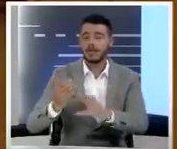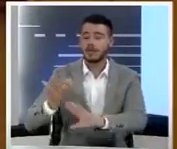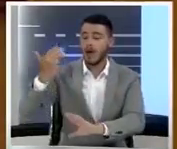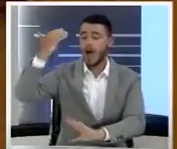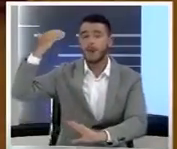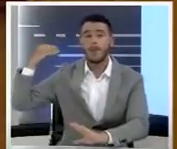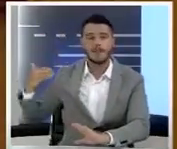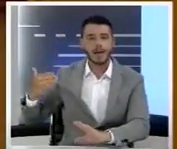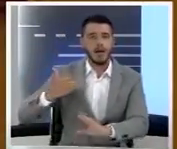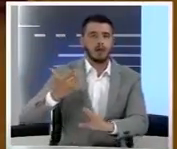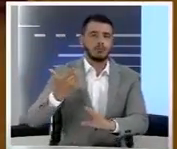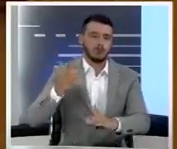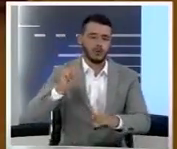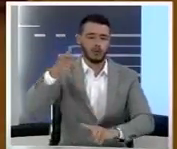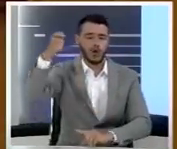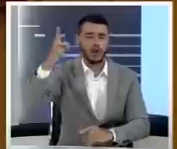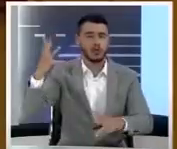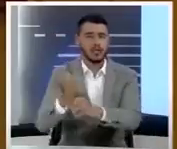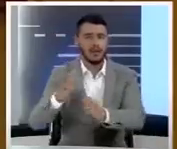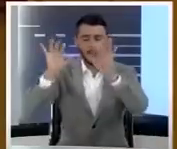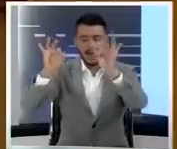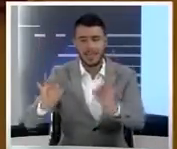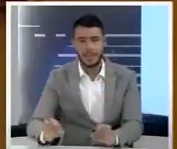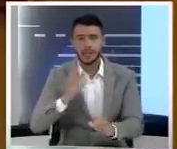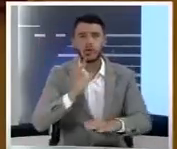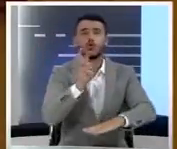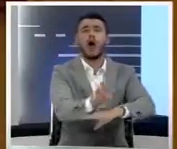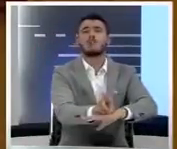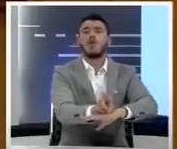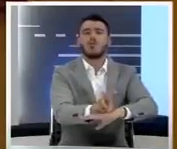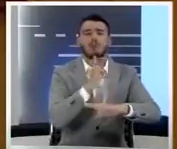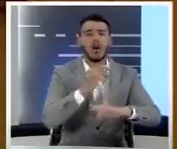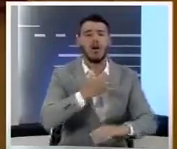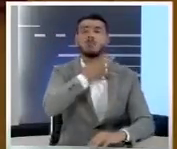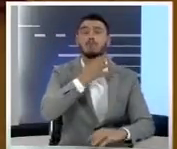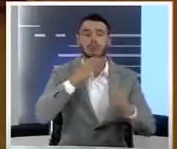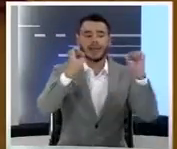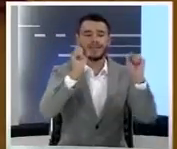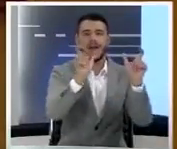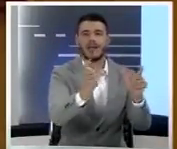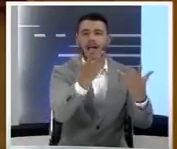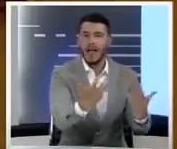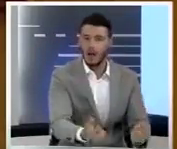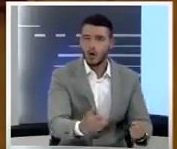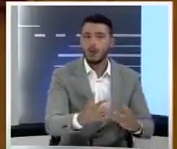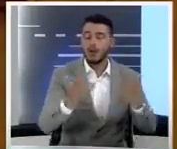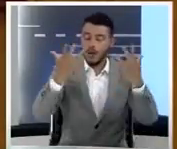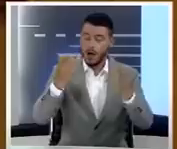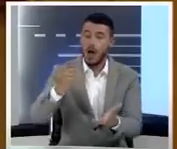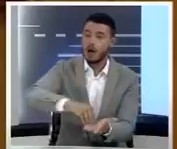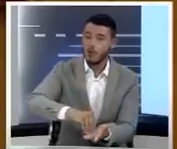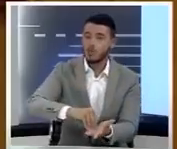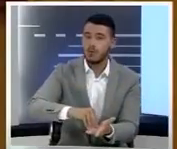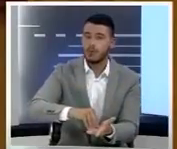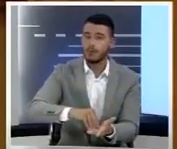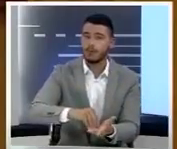το βιώσιμο χρέος, το απόθεμα ασφάλειας που έχουμε και άλλα πολλά. Έχουμε μια αναπτυξιακή στρατηγική. Για πρώτη